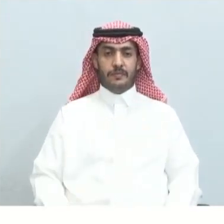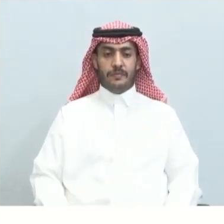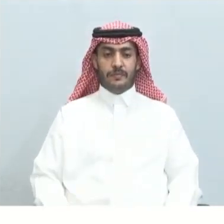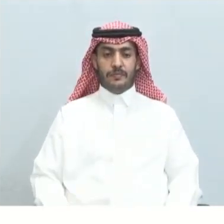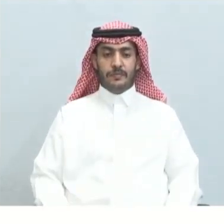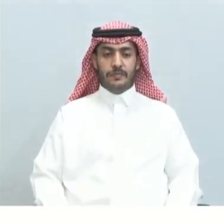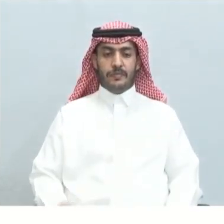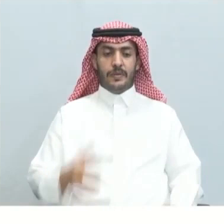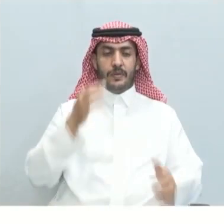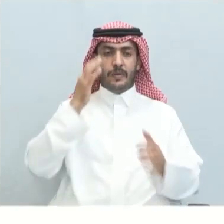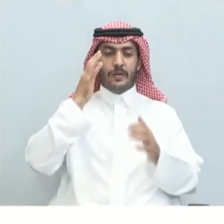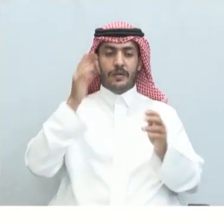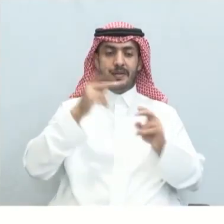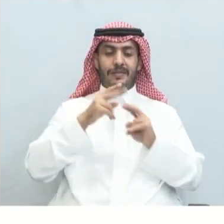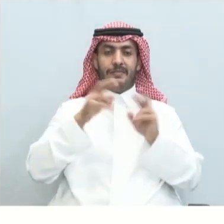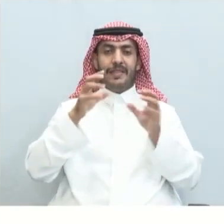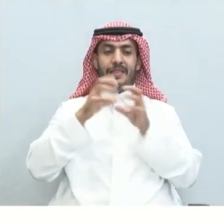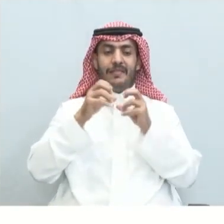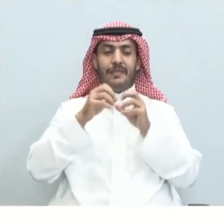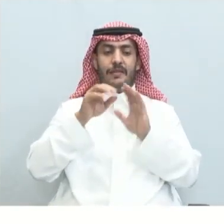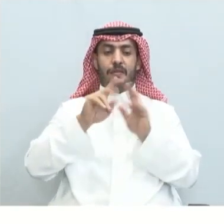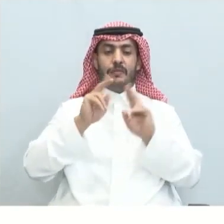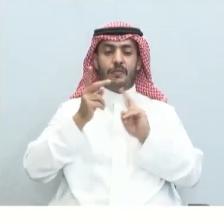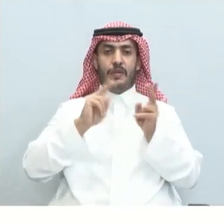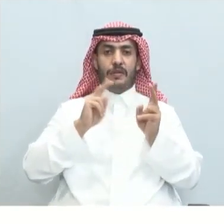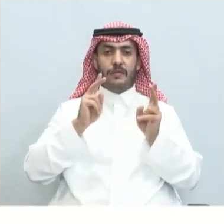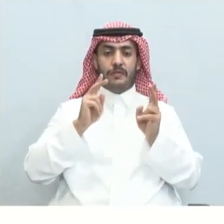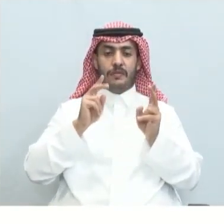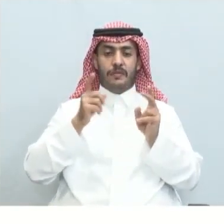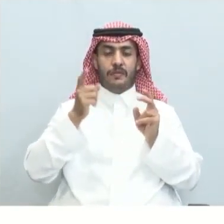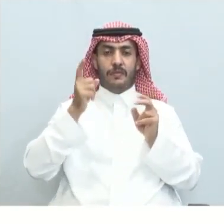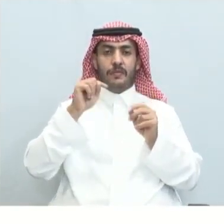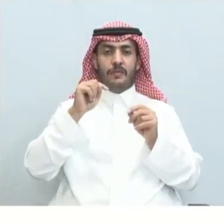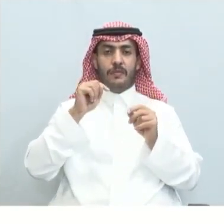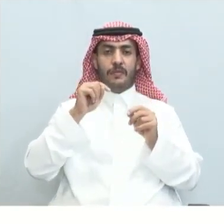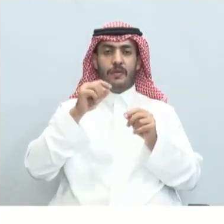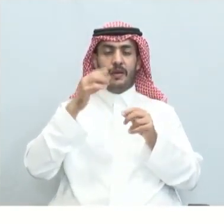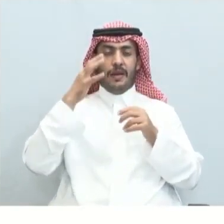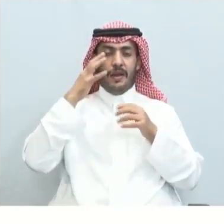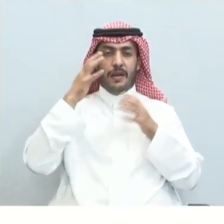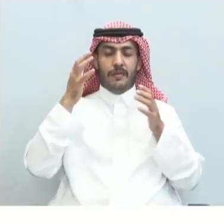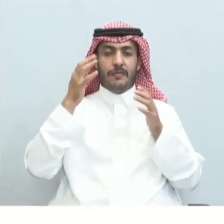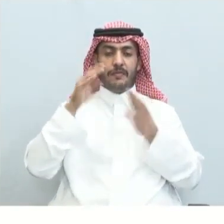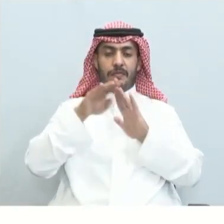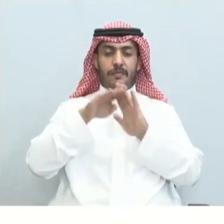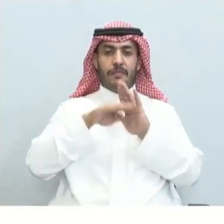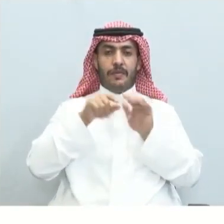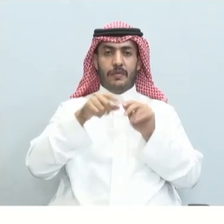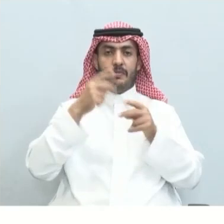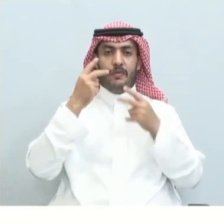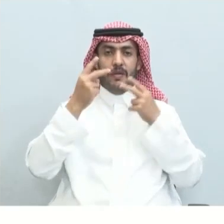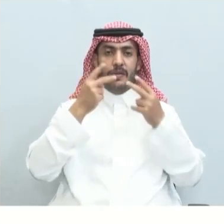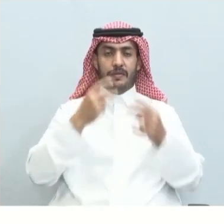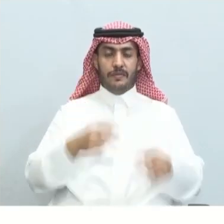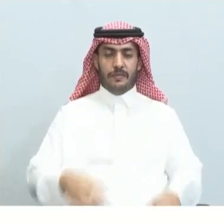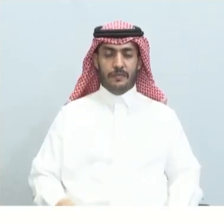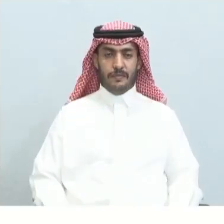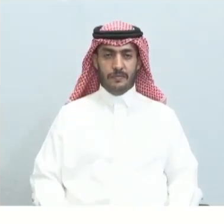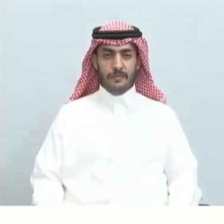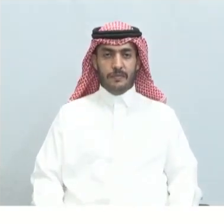ويضع العلماء عده تفسيرات مختلفه وعلميه لهذه الملاحظات